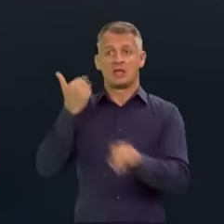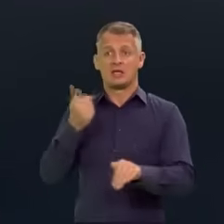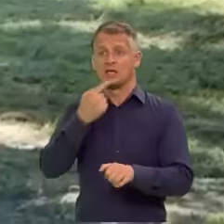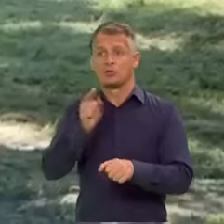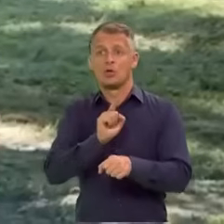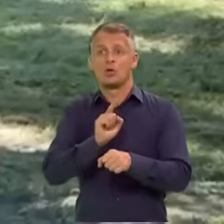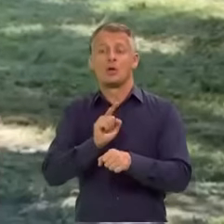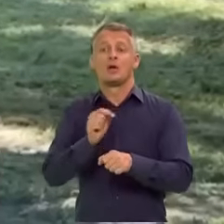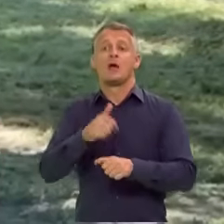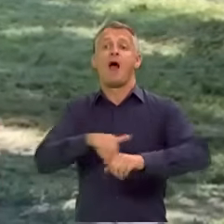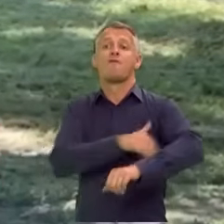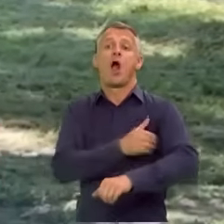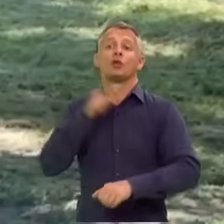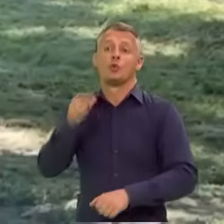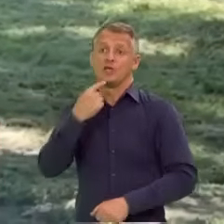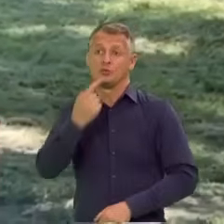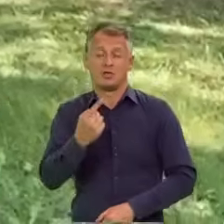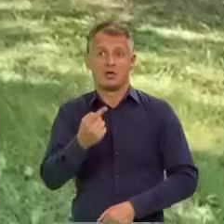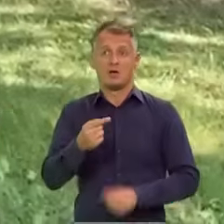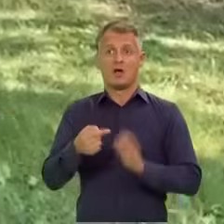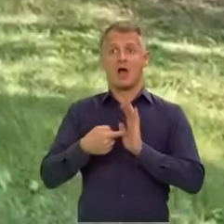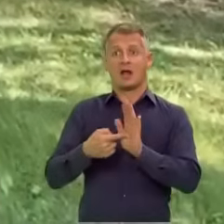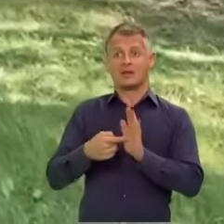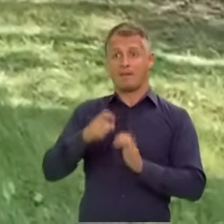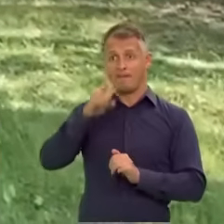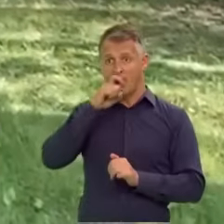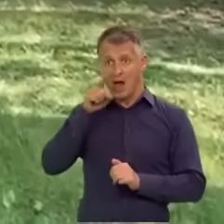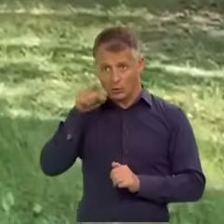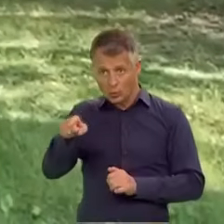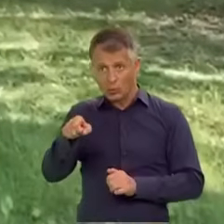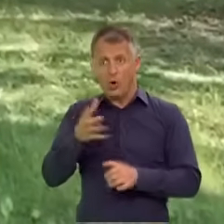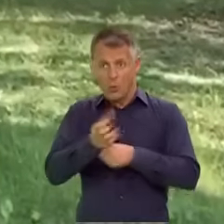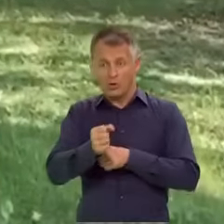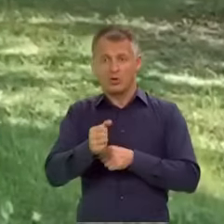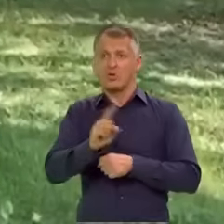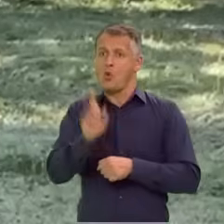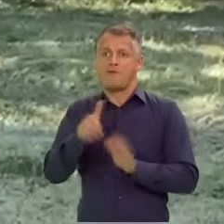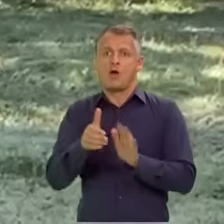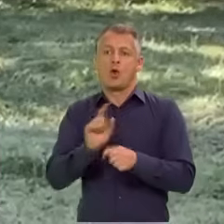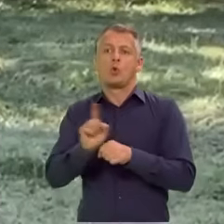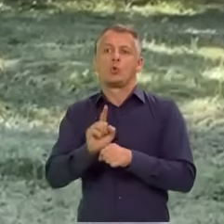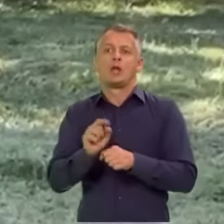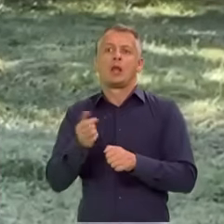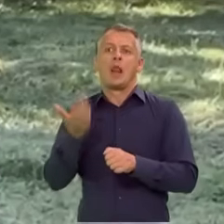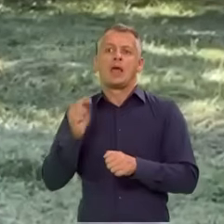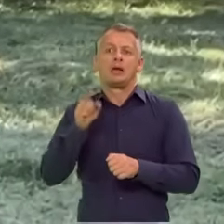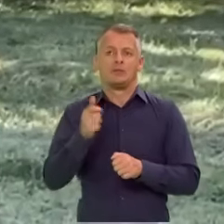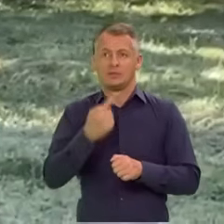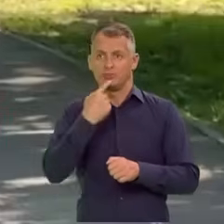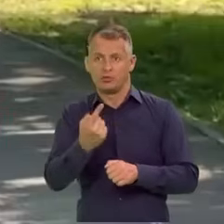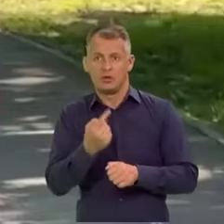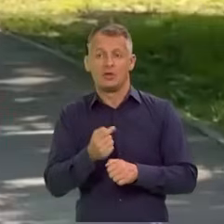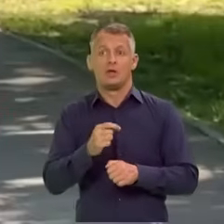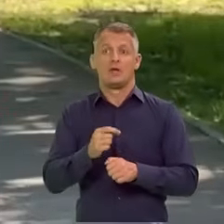avut la el în acea zi nu arată că fapta ar fi fost gândită dinainte. Mai mult, a invocat ideea că ucigașul, Alexandru